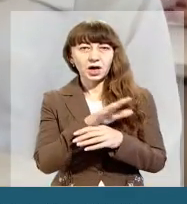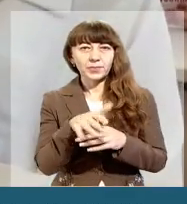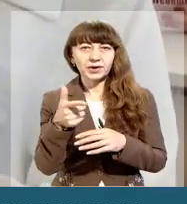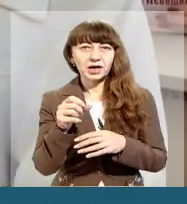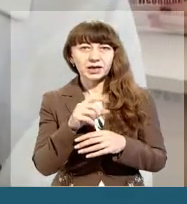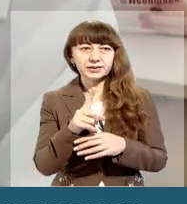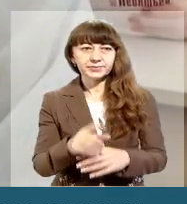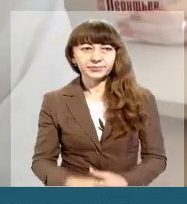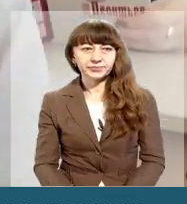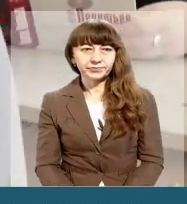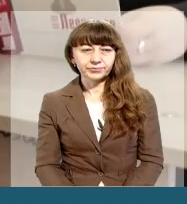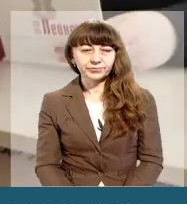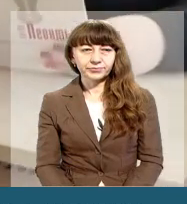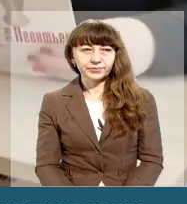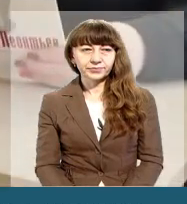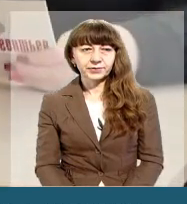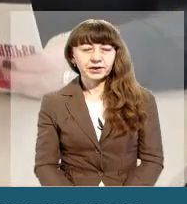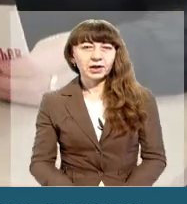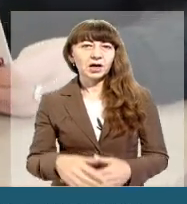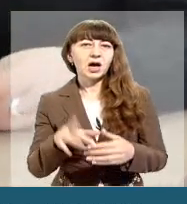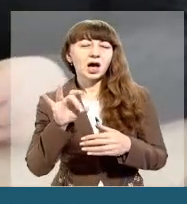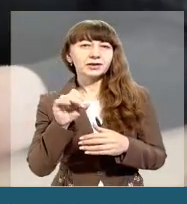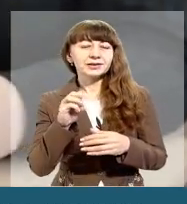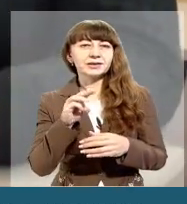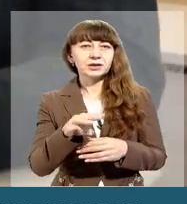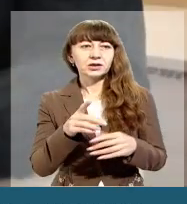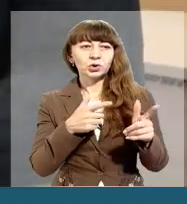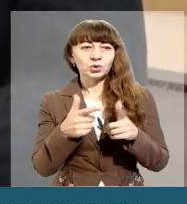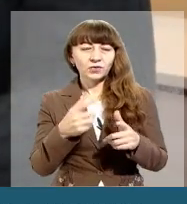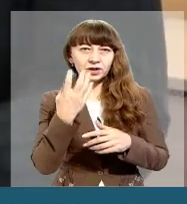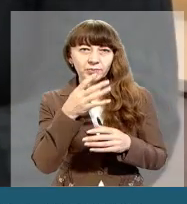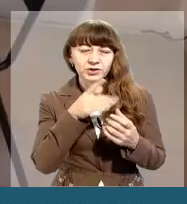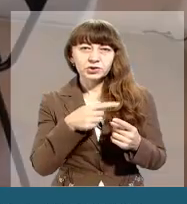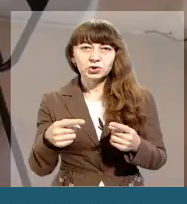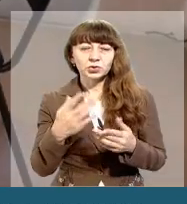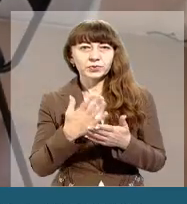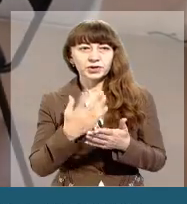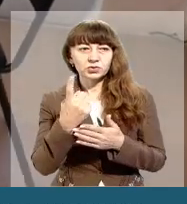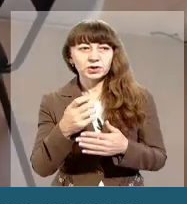обслуживание газового оборудования. Таким образом, акты готовности к отопительному сезону имеются у